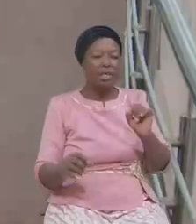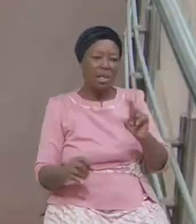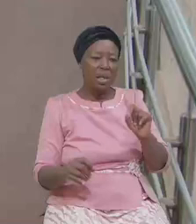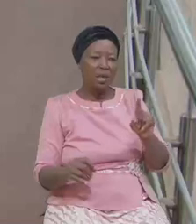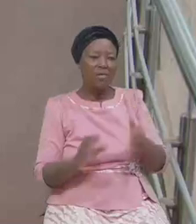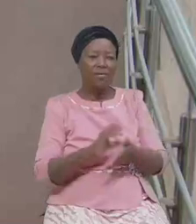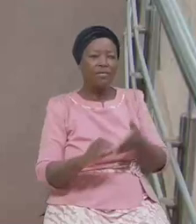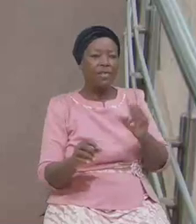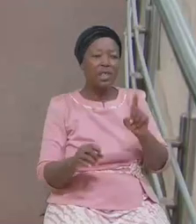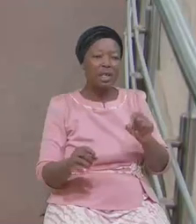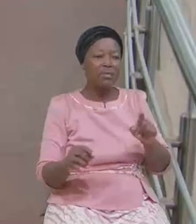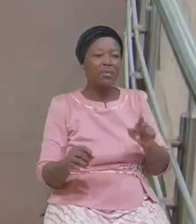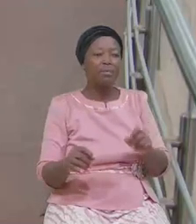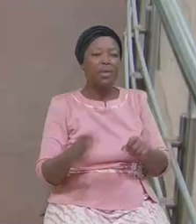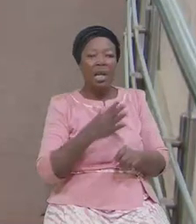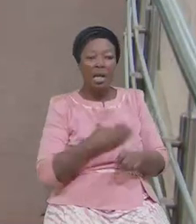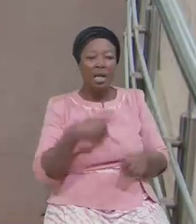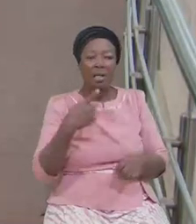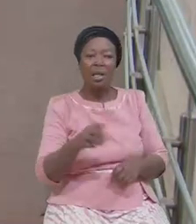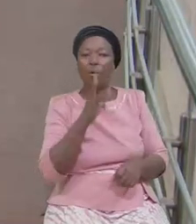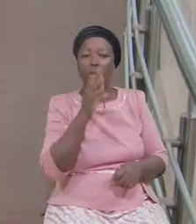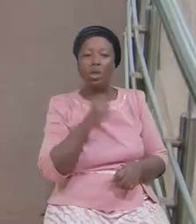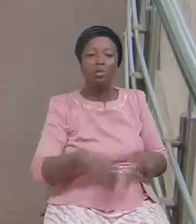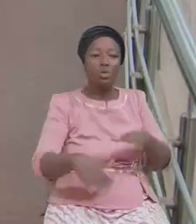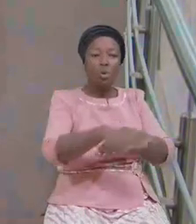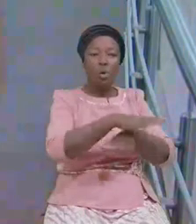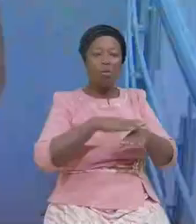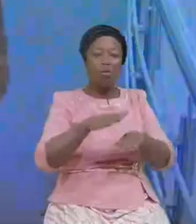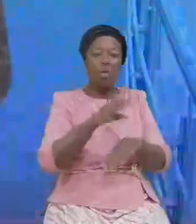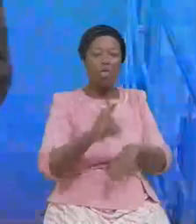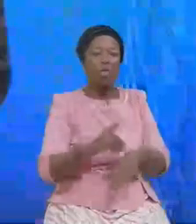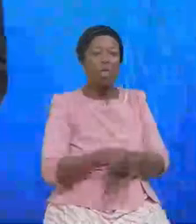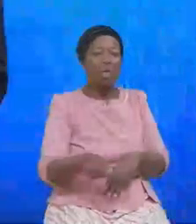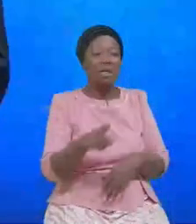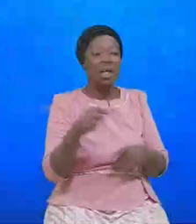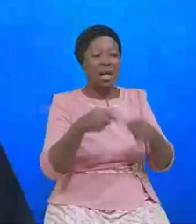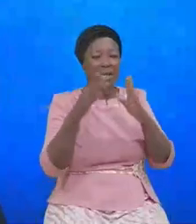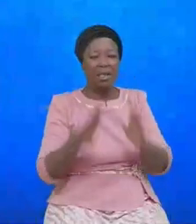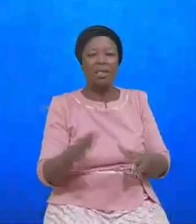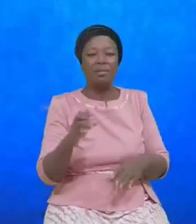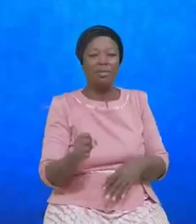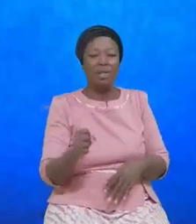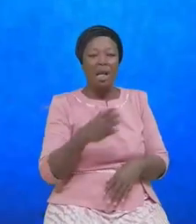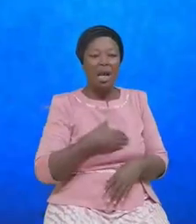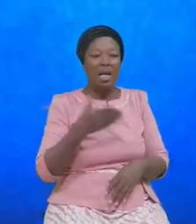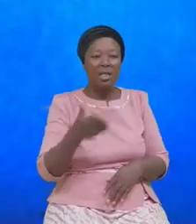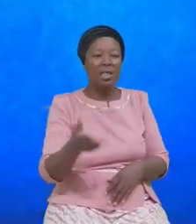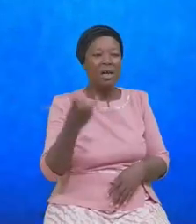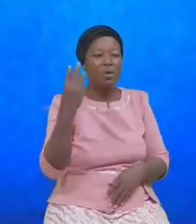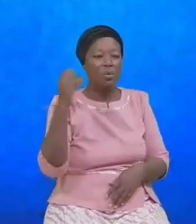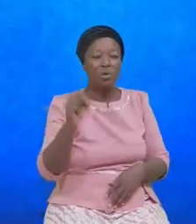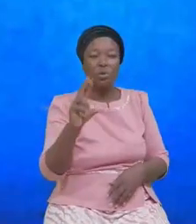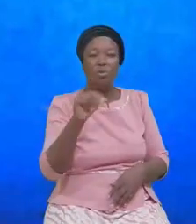Le verset 11. Les eaux couvrirent leurs adversaires. Il n'en resta pas